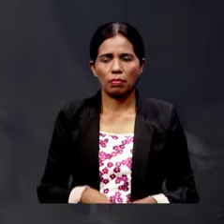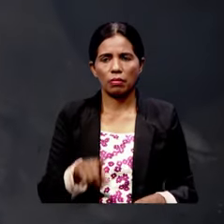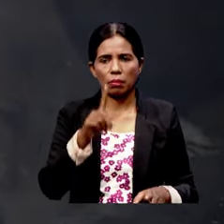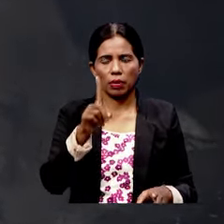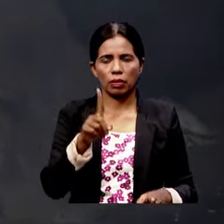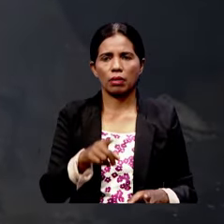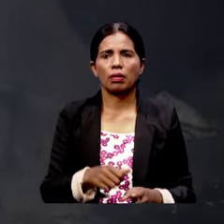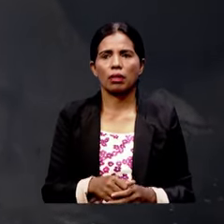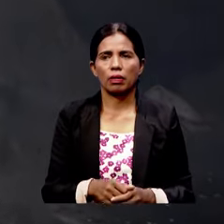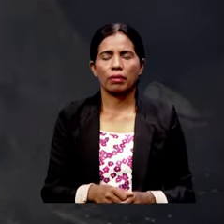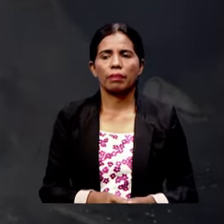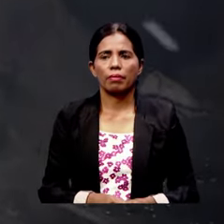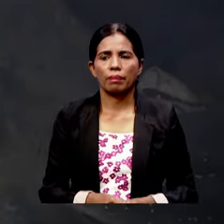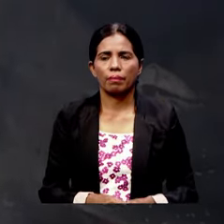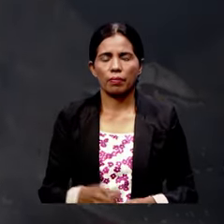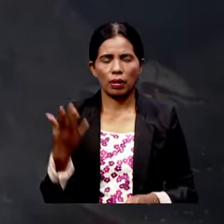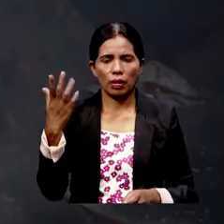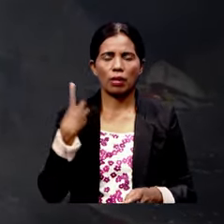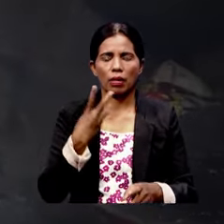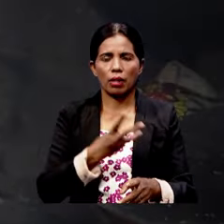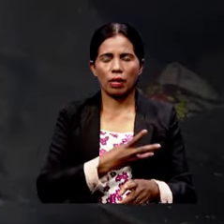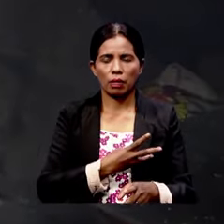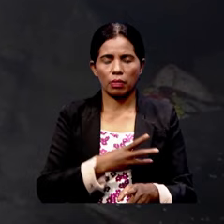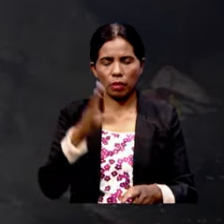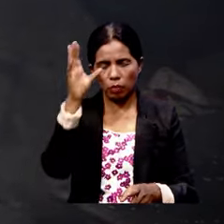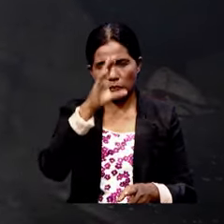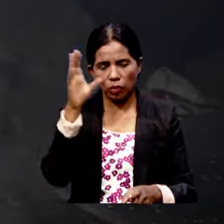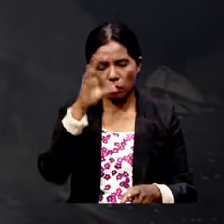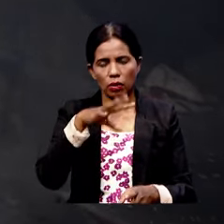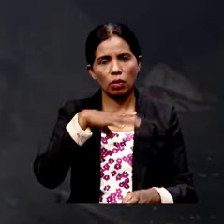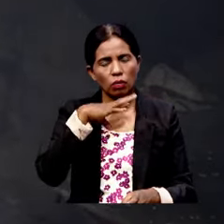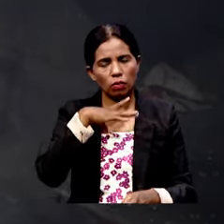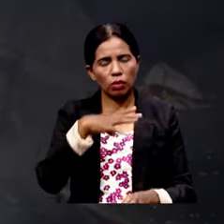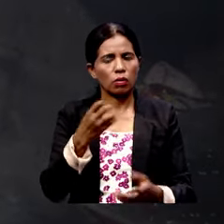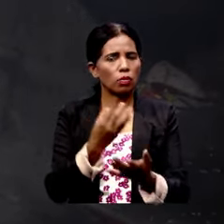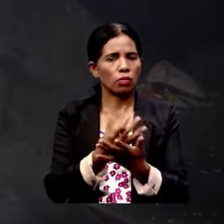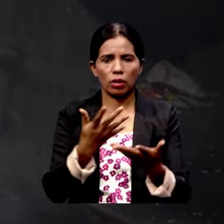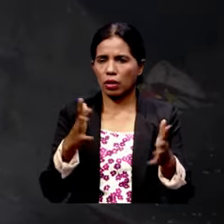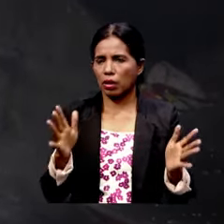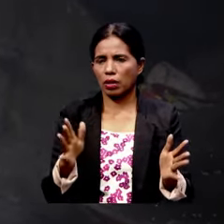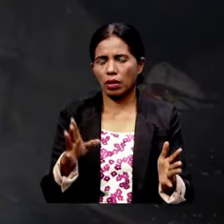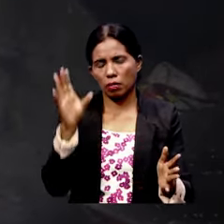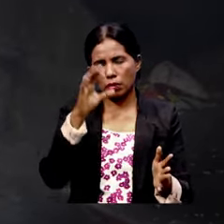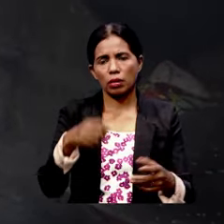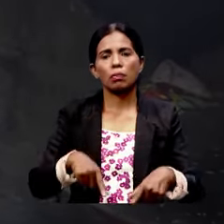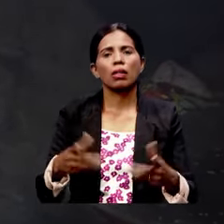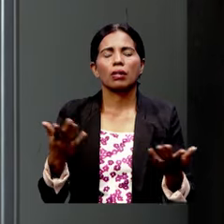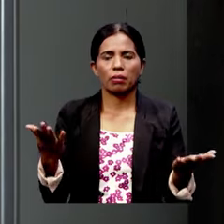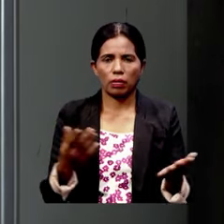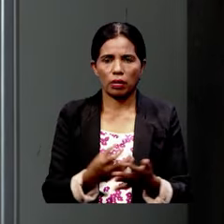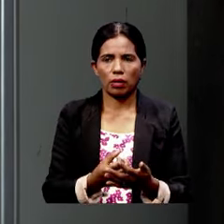Mesak nih tuh lah tuh ngcirane Santa Cruz banyak banyak tuh ngcir bau dia ngcir nih. No san lagi ya hahan lagi nggak sih ngcir.